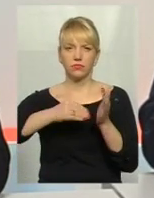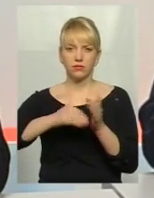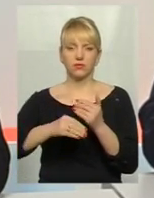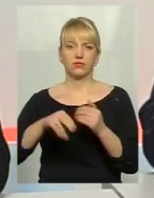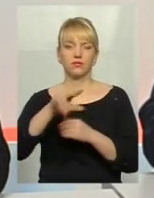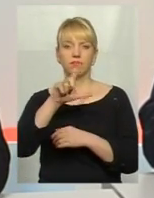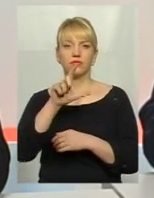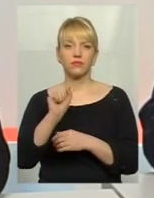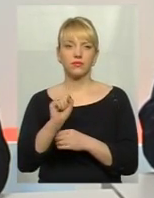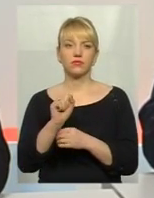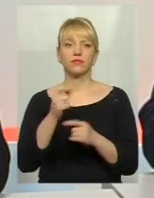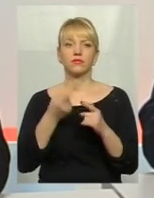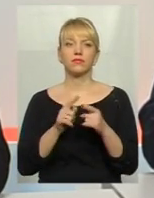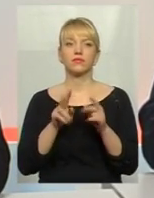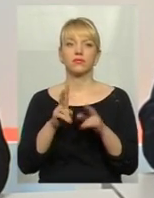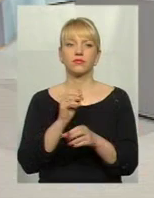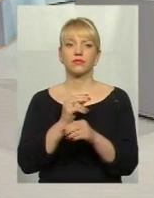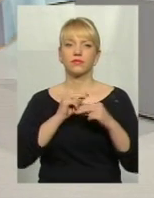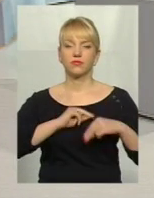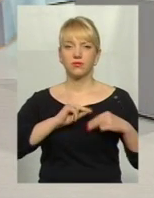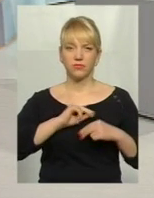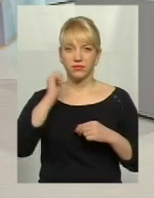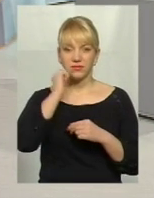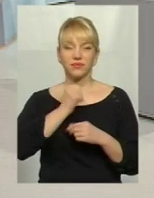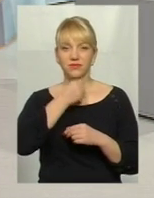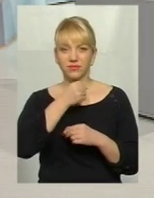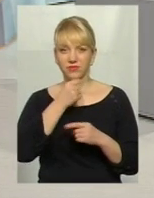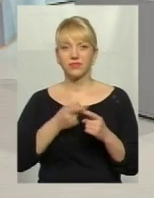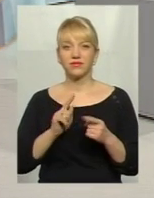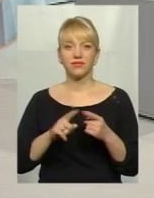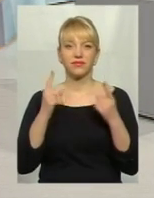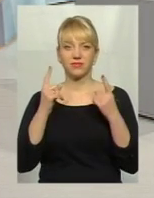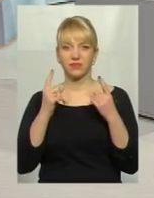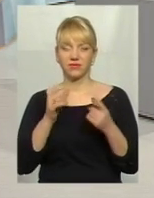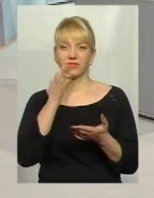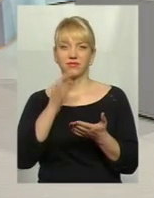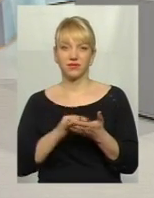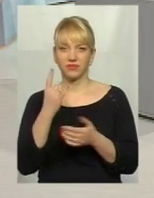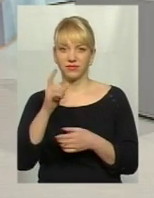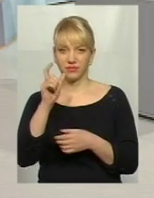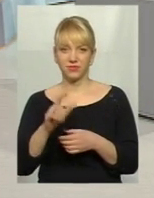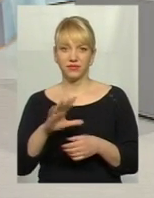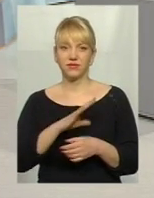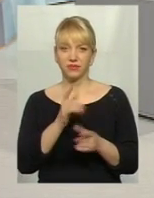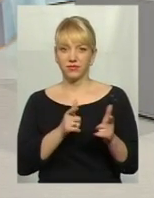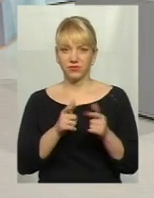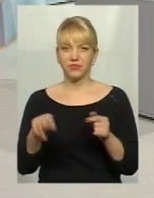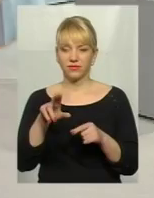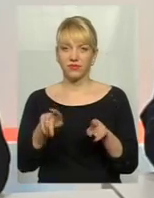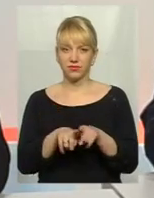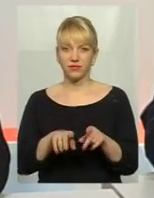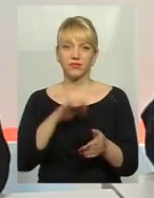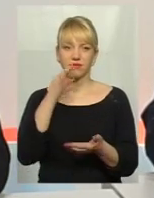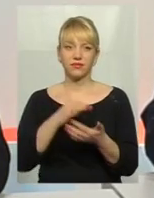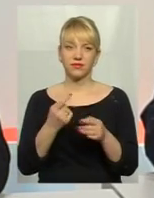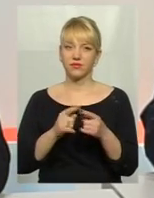за то, як працюють старости. Це величезна відповідальність однієї людини. І бути готовим до такої відповідальності,